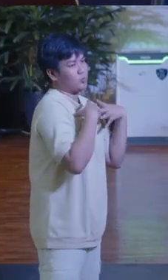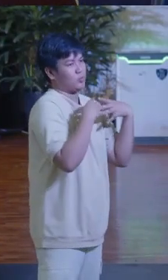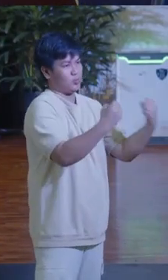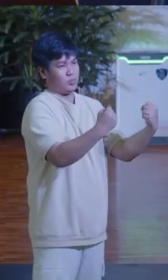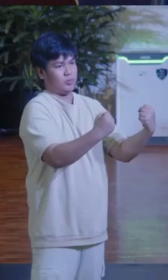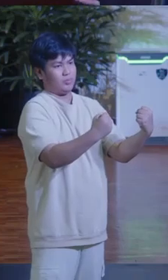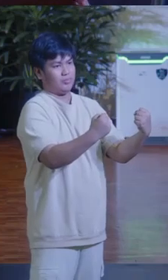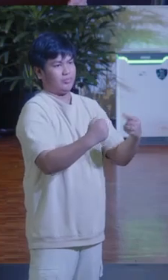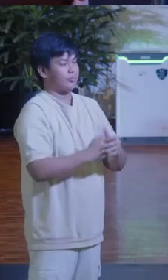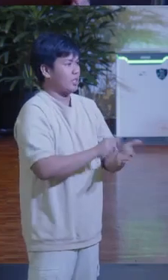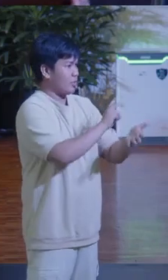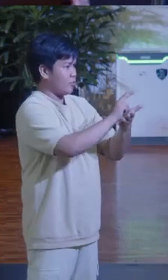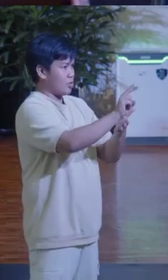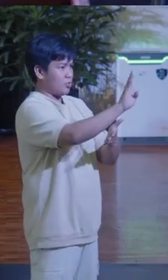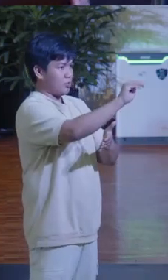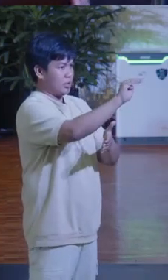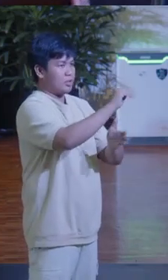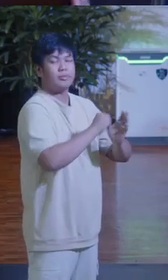Verse 14.